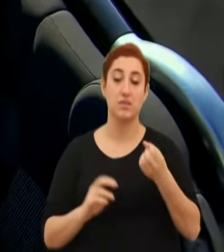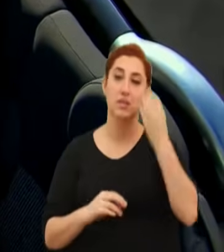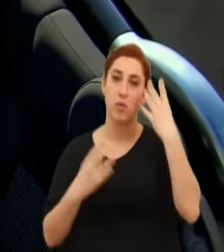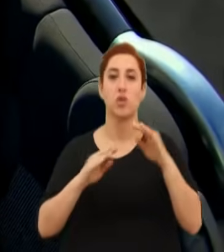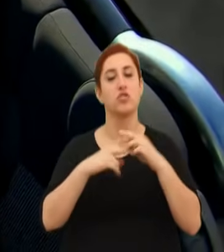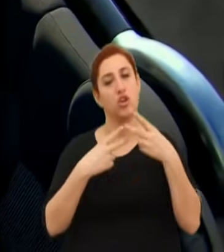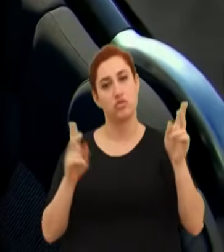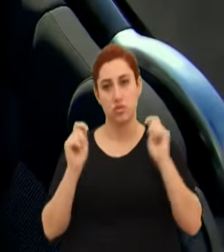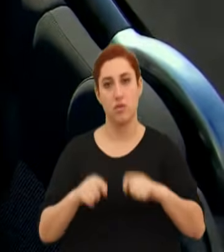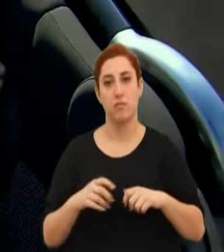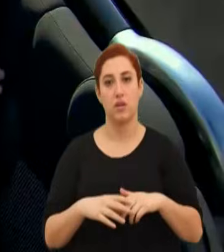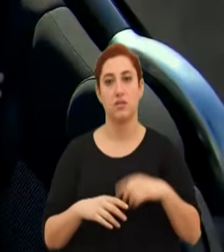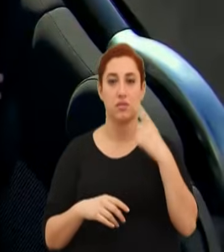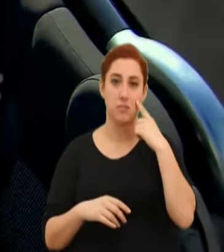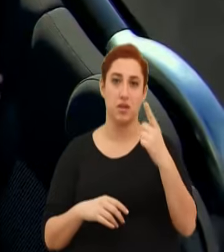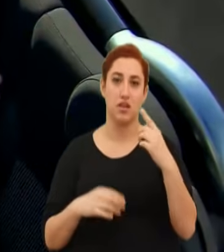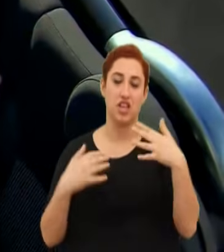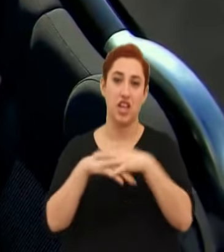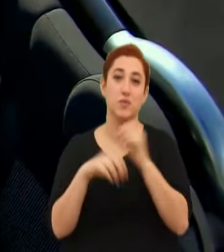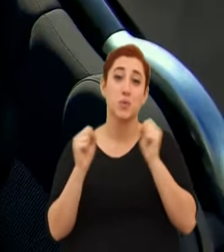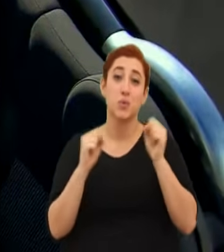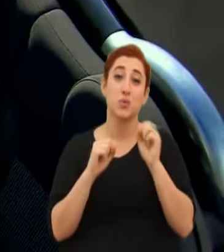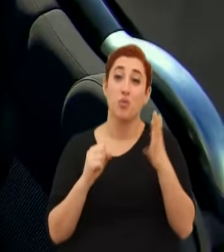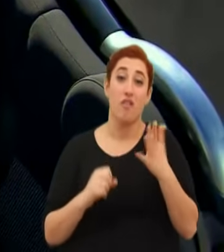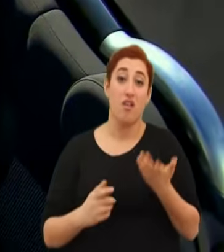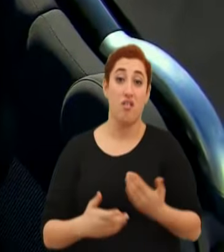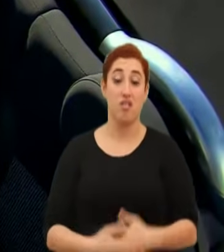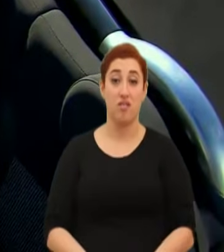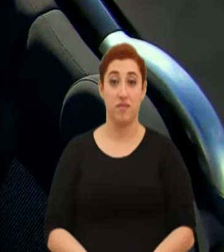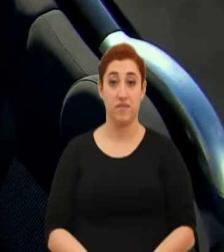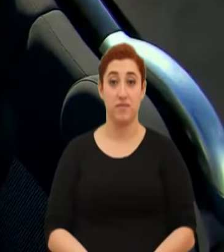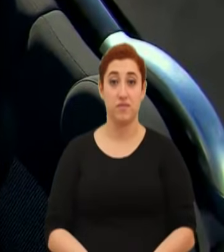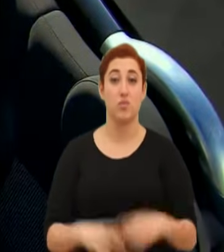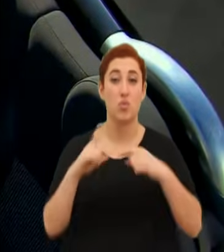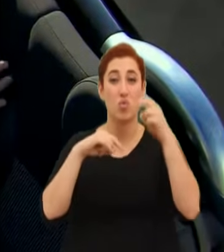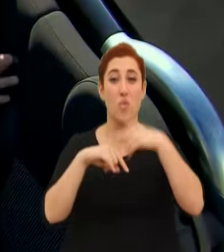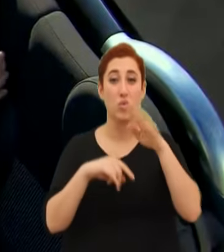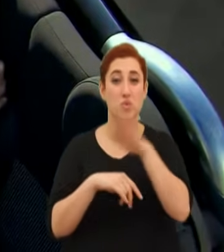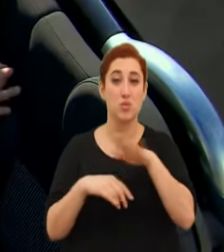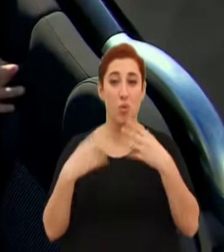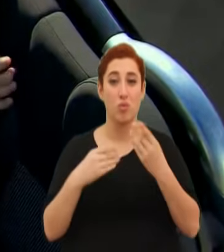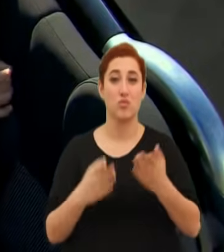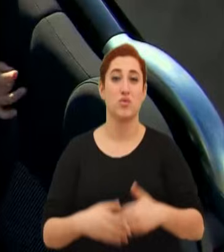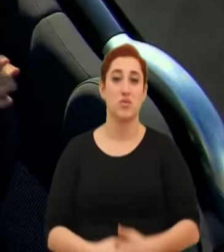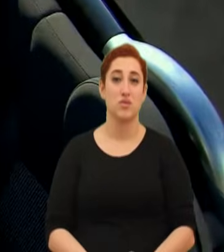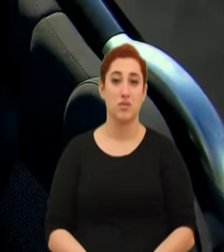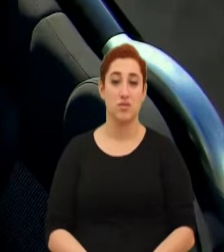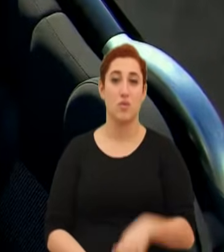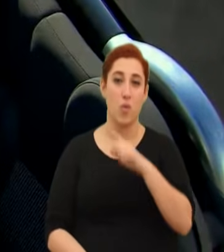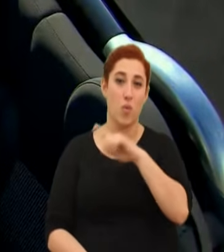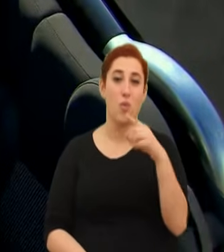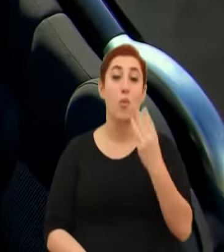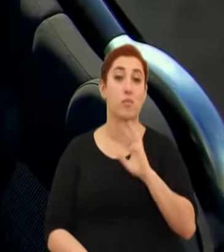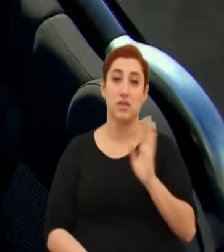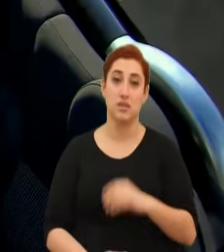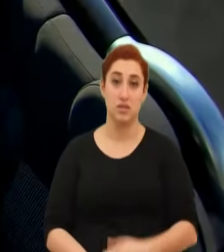Sabah olunca açarız. Baksana, gece üşürsün falan. Bak, toz da olmuşsun. Bunlar